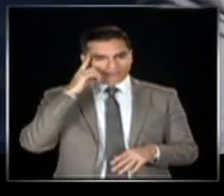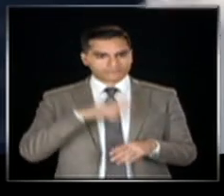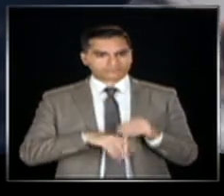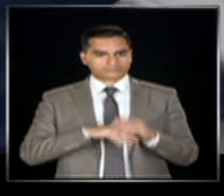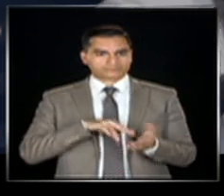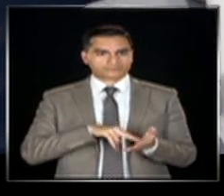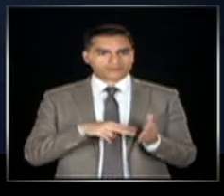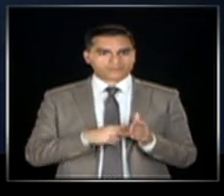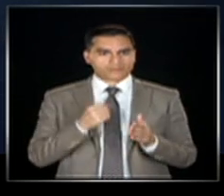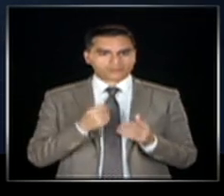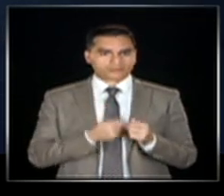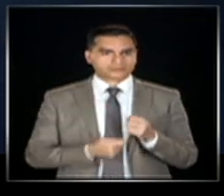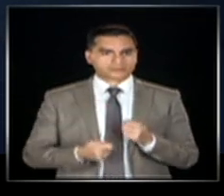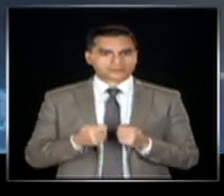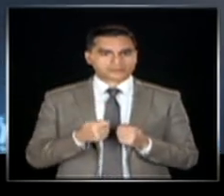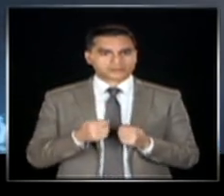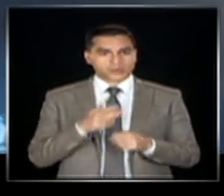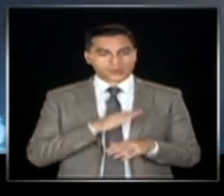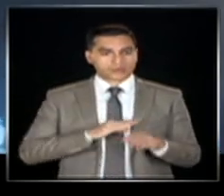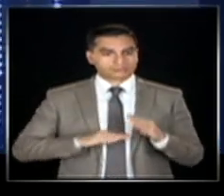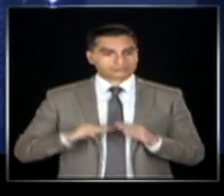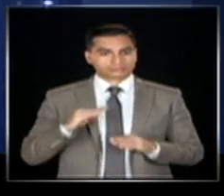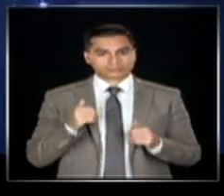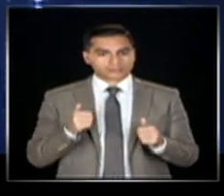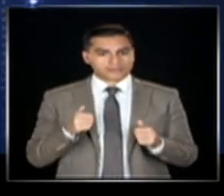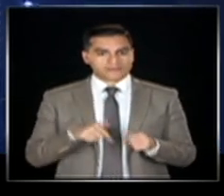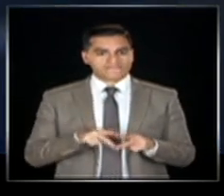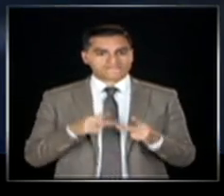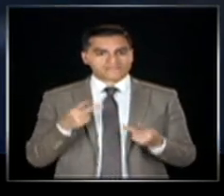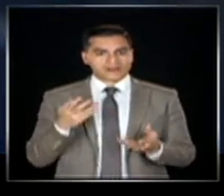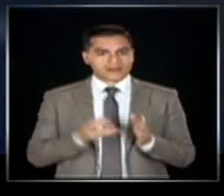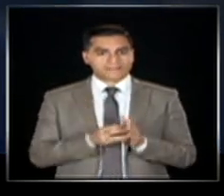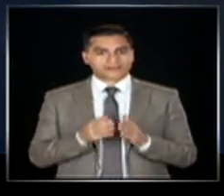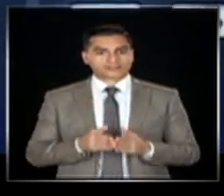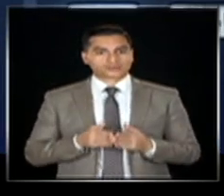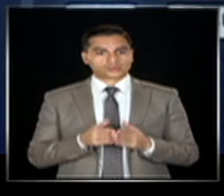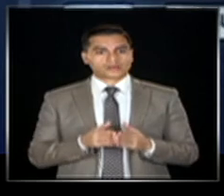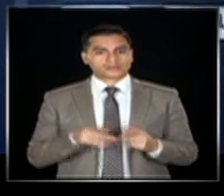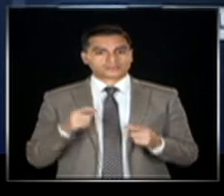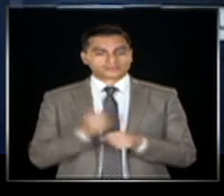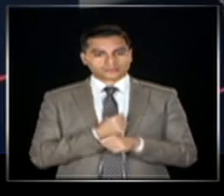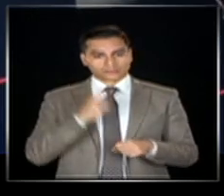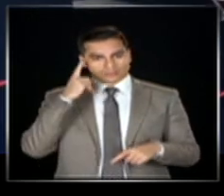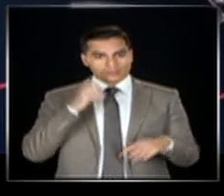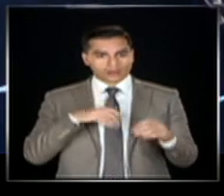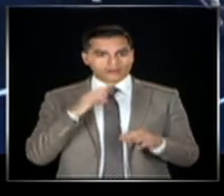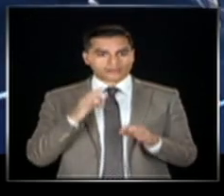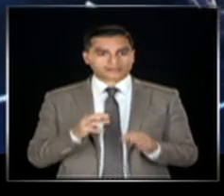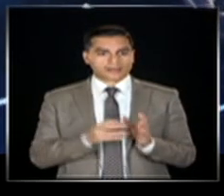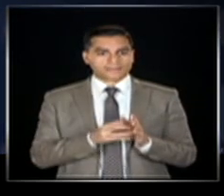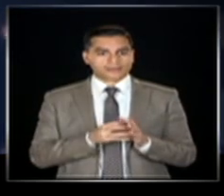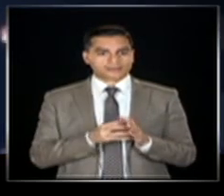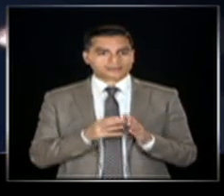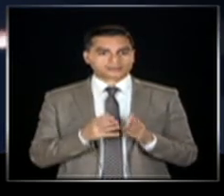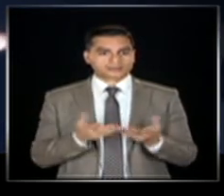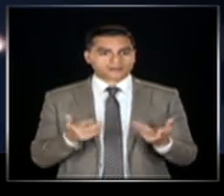بثقه. الهدوء فرق جدا مع جامعه قناه السويس والتوتر اثر جدا على جامعه الزقازيق.